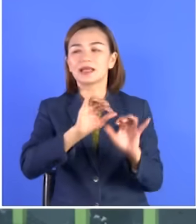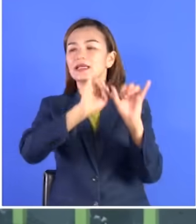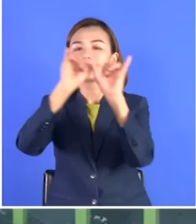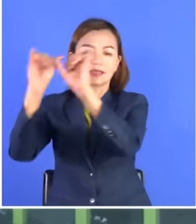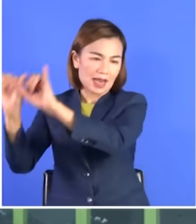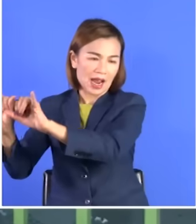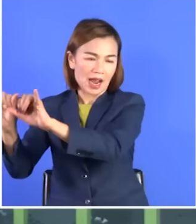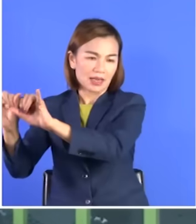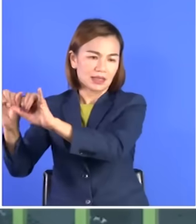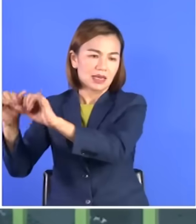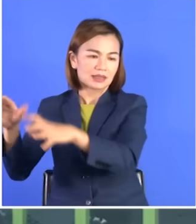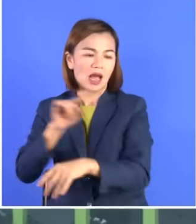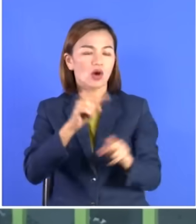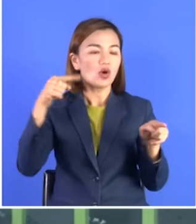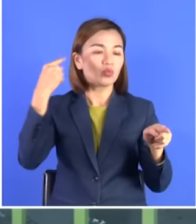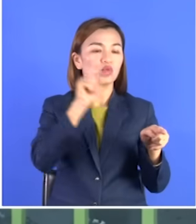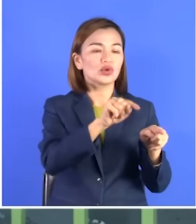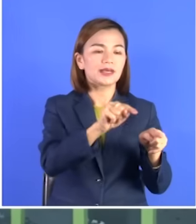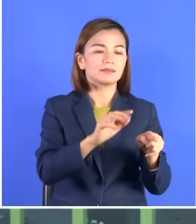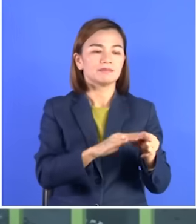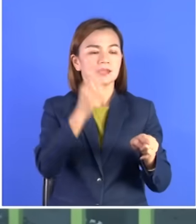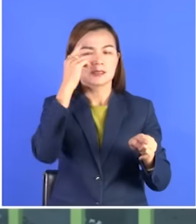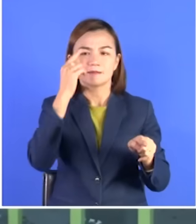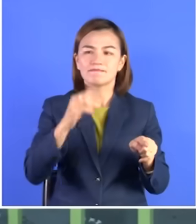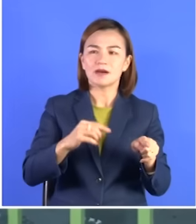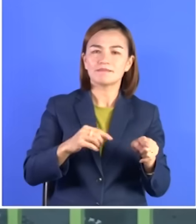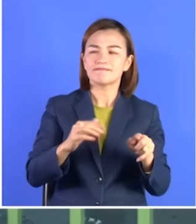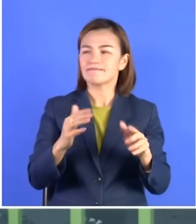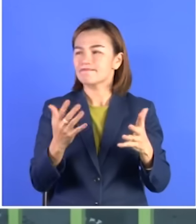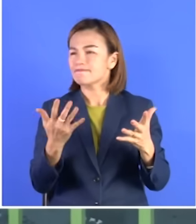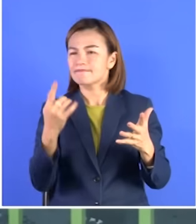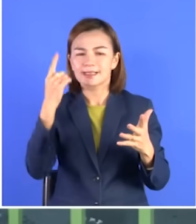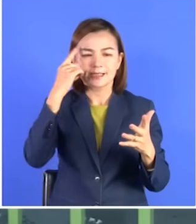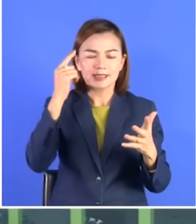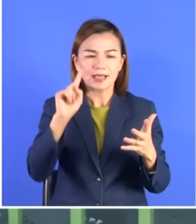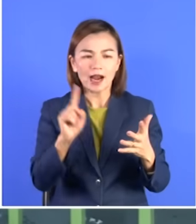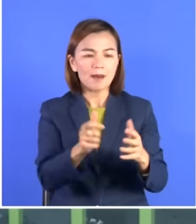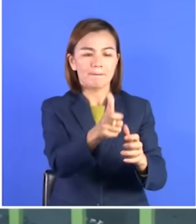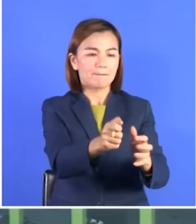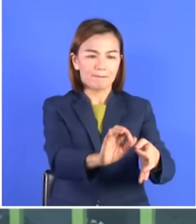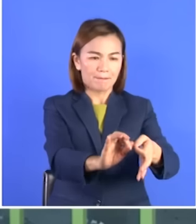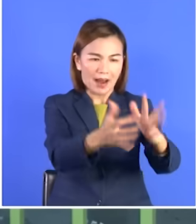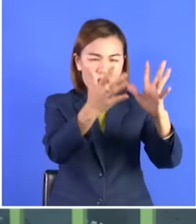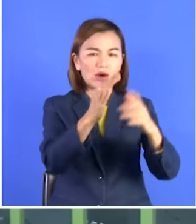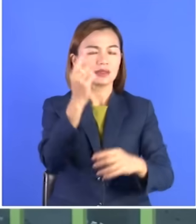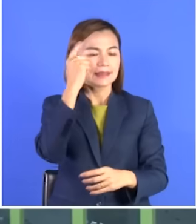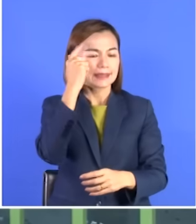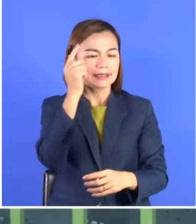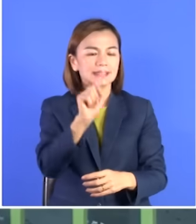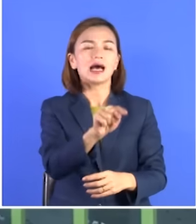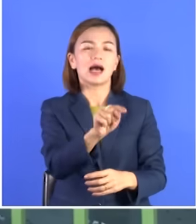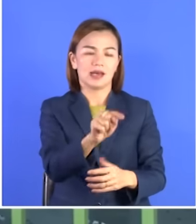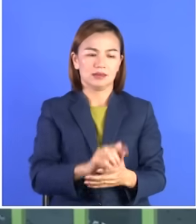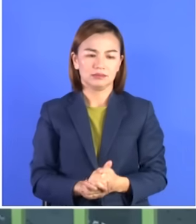อีทางนี้ก็เรียกร้องอ๋อแล้วเรียกร้องความสนใจก็เลยเผาบ้านเลยใช่หนูคิดว่านมันต้องเรียกร้องแหละเพราะว่า